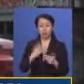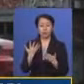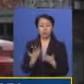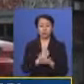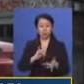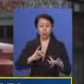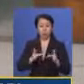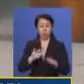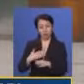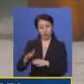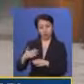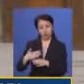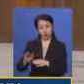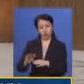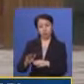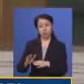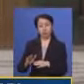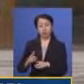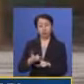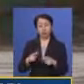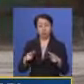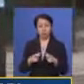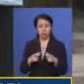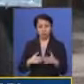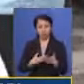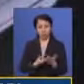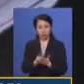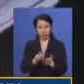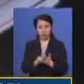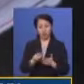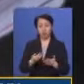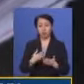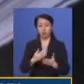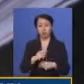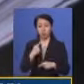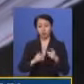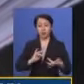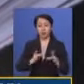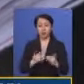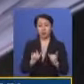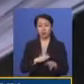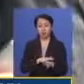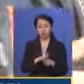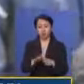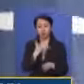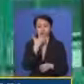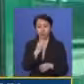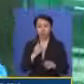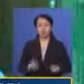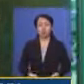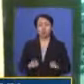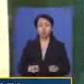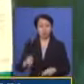получение онлайн-кредита, доступ к онлайн-банкингу и предоплата за товар, приобретаемый через интернет. Для осуществления своих